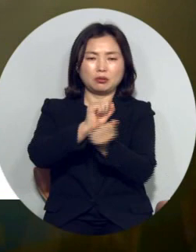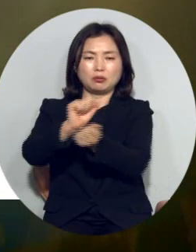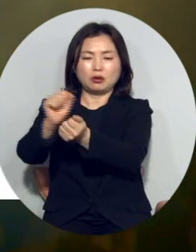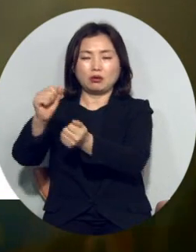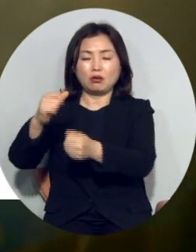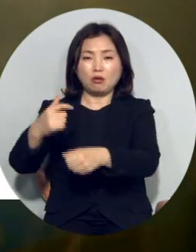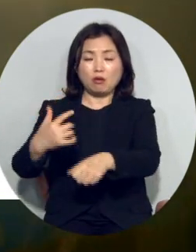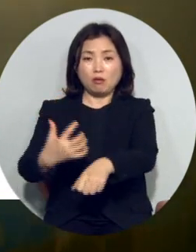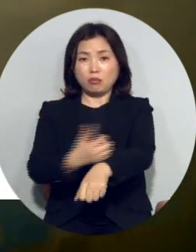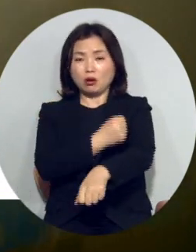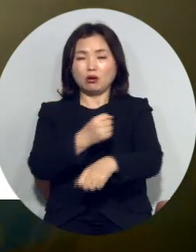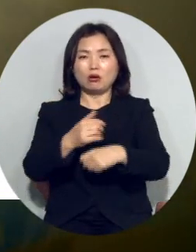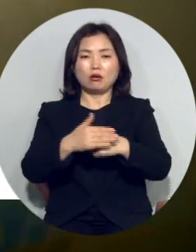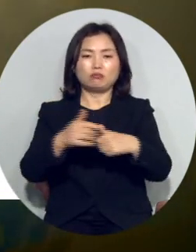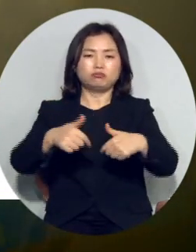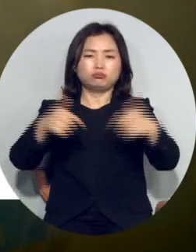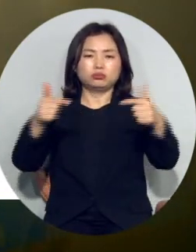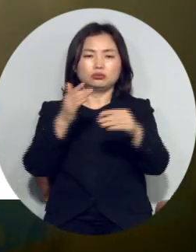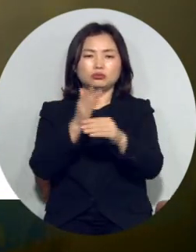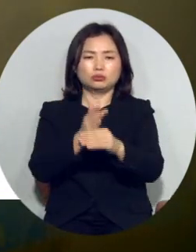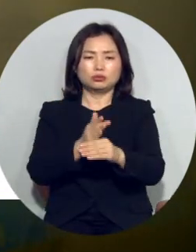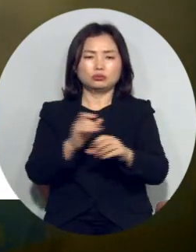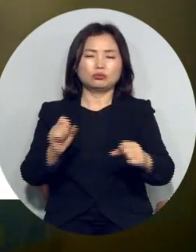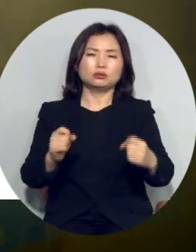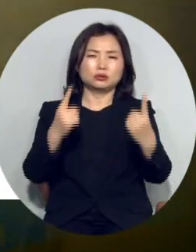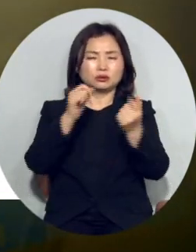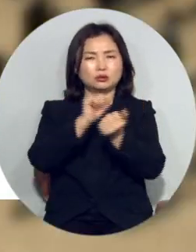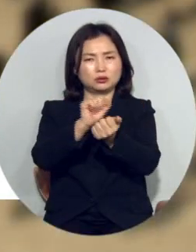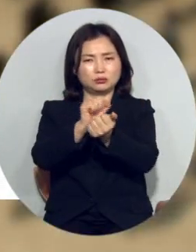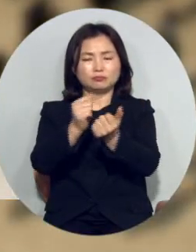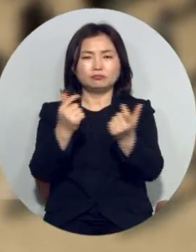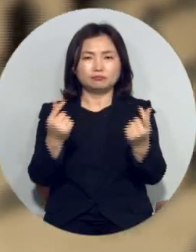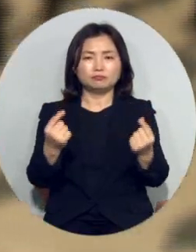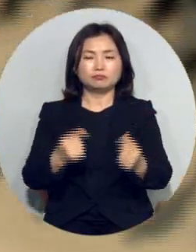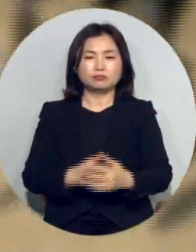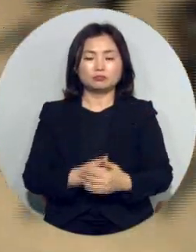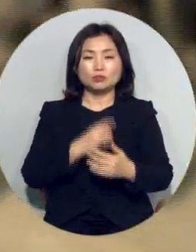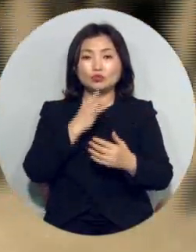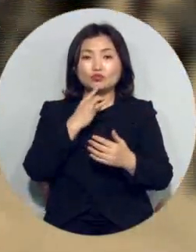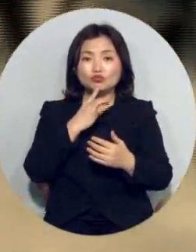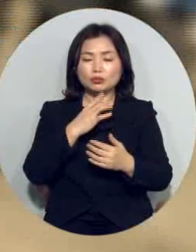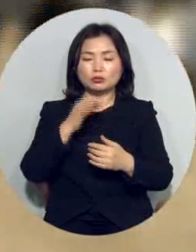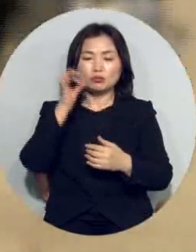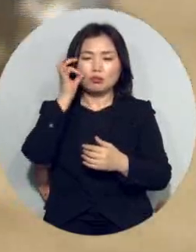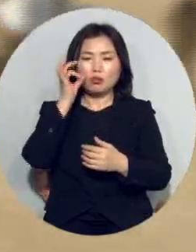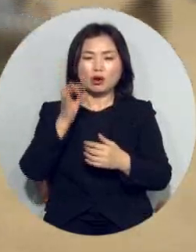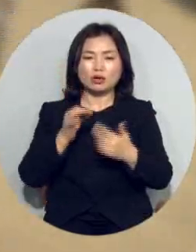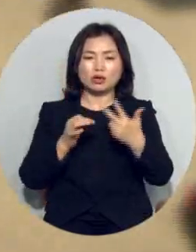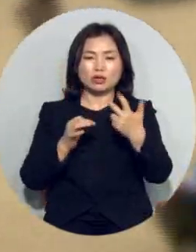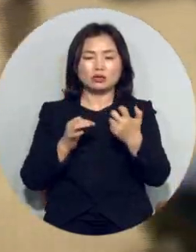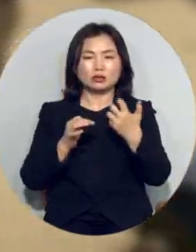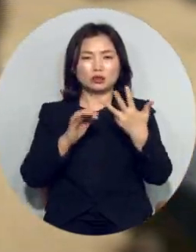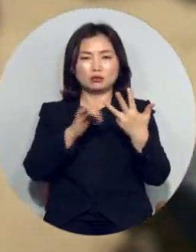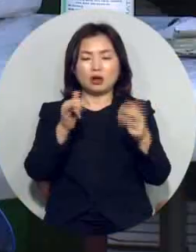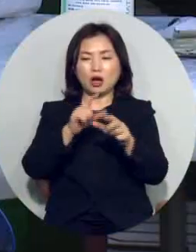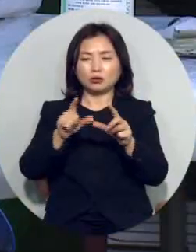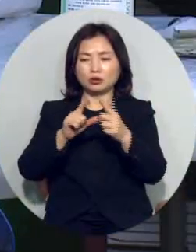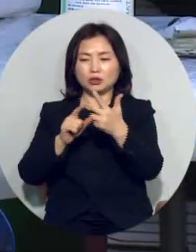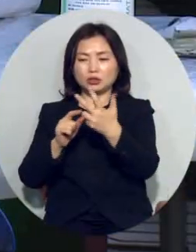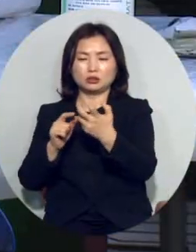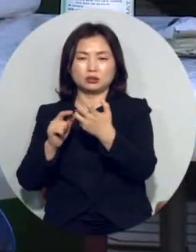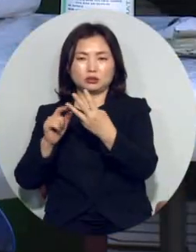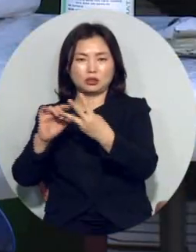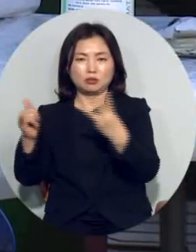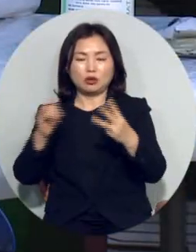너무 빠르게 일을 약 드는 그런 공시 땅을 찍는 감량 같아요 구미의 이어 포항 이름 8 명 안동 일은